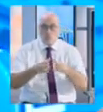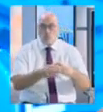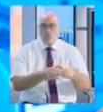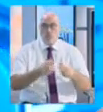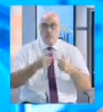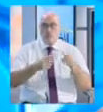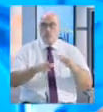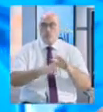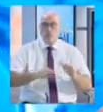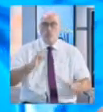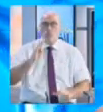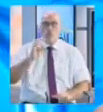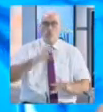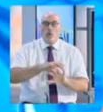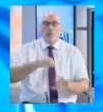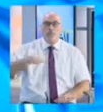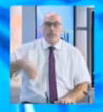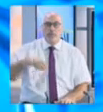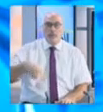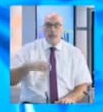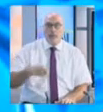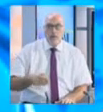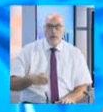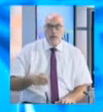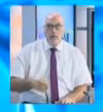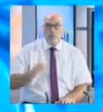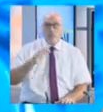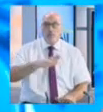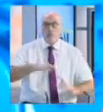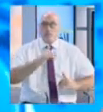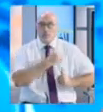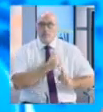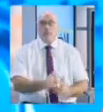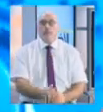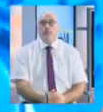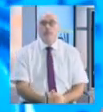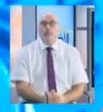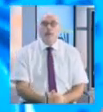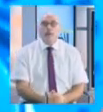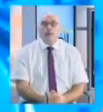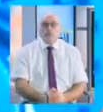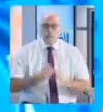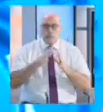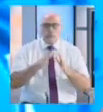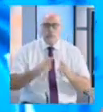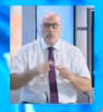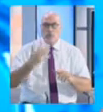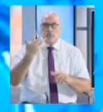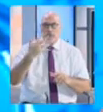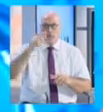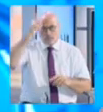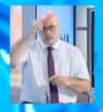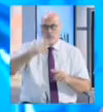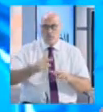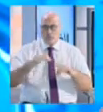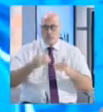مستوى منطقة بوغار بولاية المدية بالناحية العسكرية الأولى، حيث شهد خط الانطلاق مشاركة 5 دول من